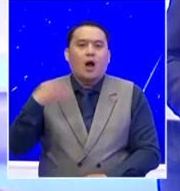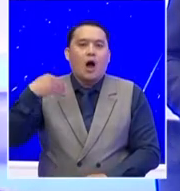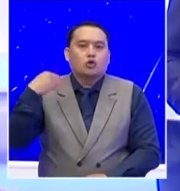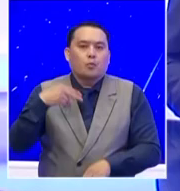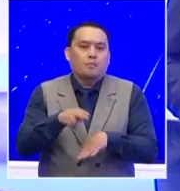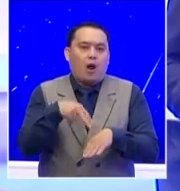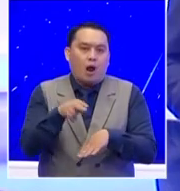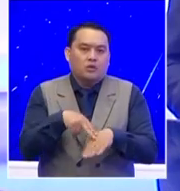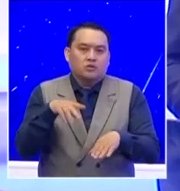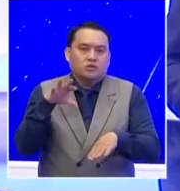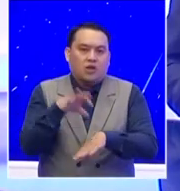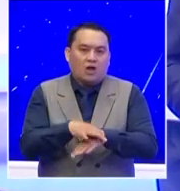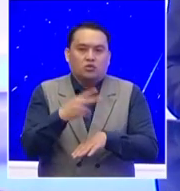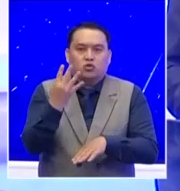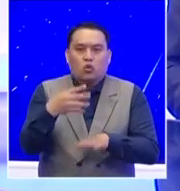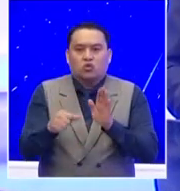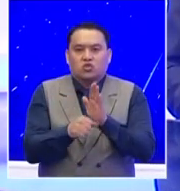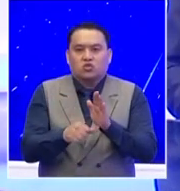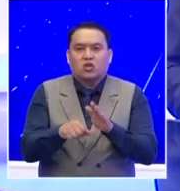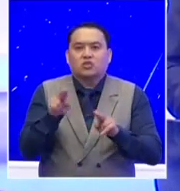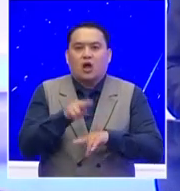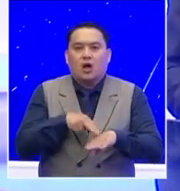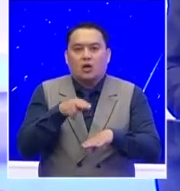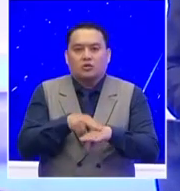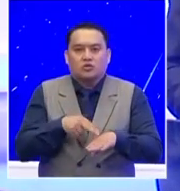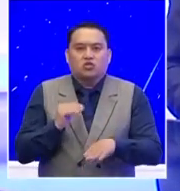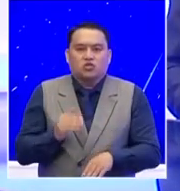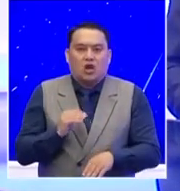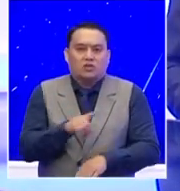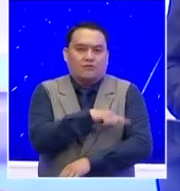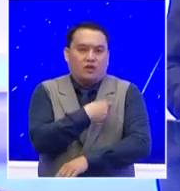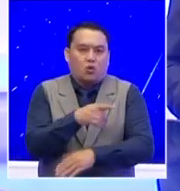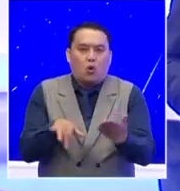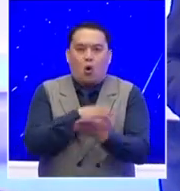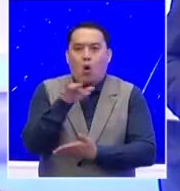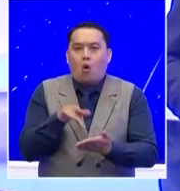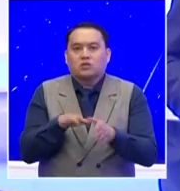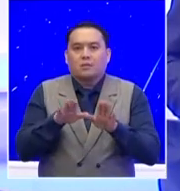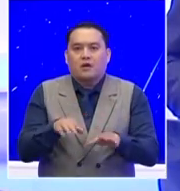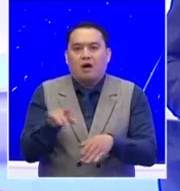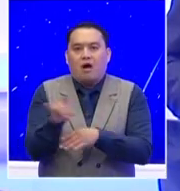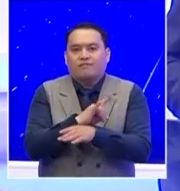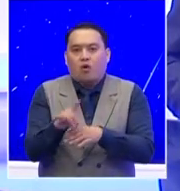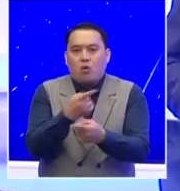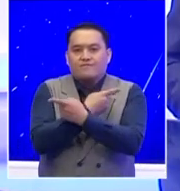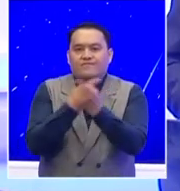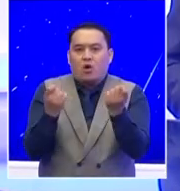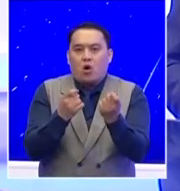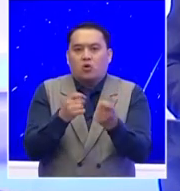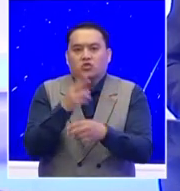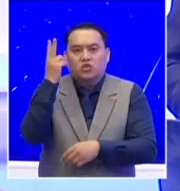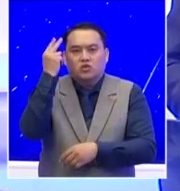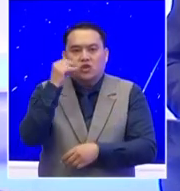Актюбинские полицейские задержали 46-летнюю сотрудницу одной из частных клиник города, которая распространила ложную информацию о росте